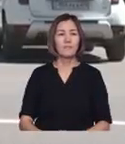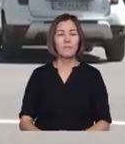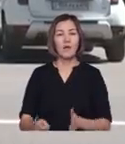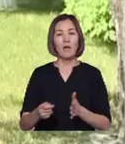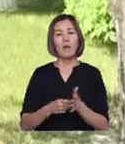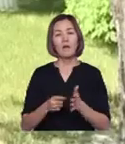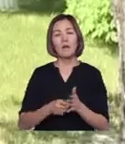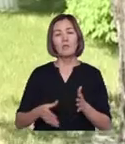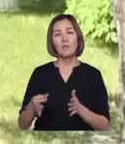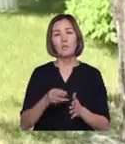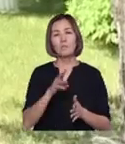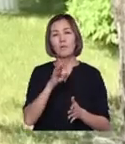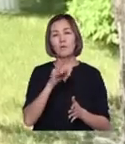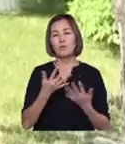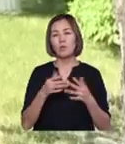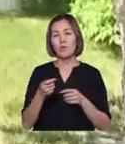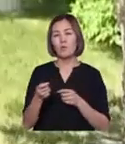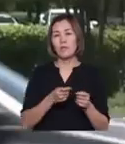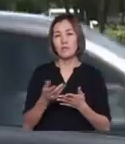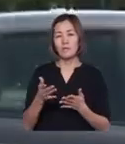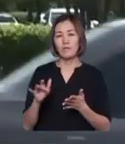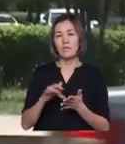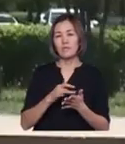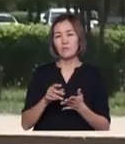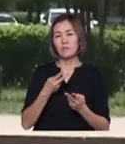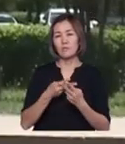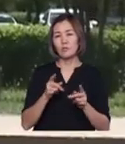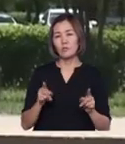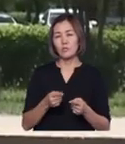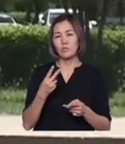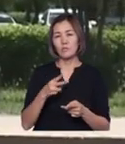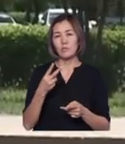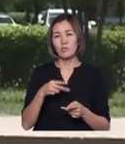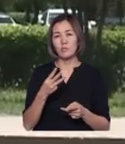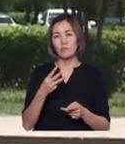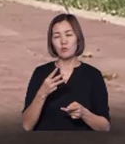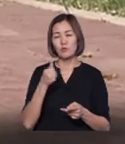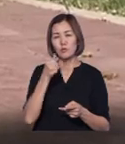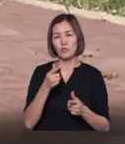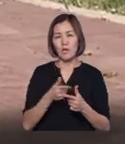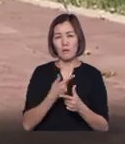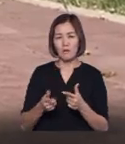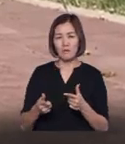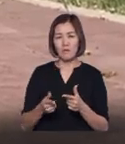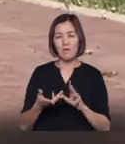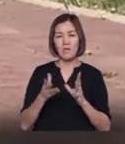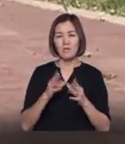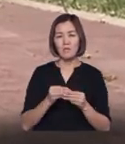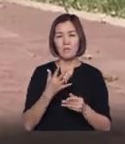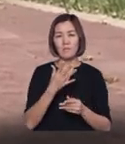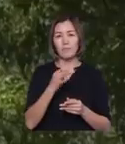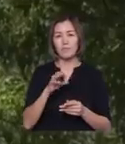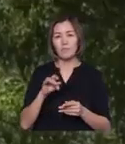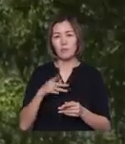Қарағанды облысындағы молодежный ауыл әкімі аппаратының есепшісі сотталды. Ол 2022-2023 жылдар аралығында жалпы сомасы 5